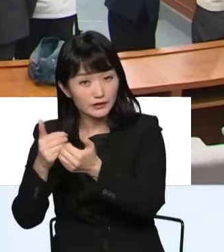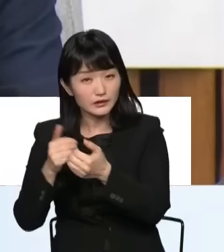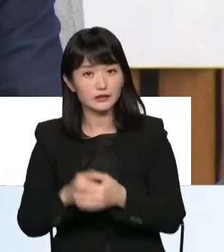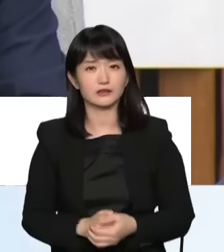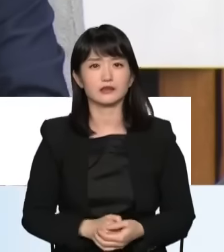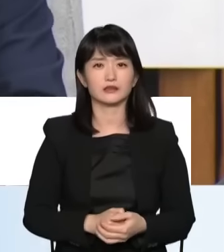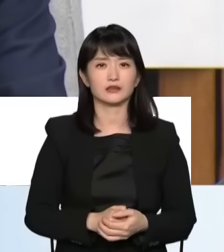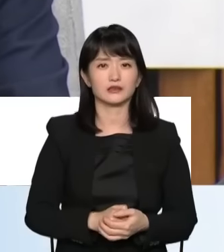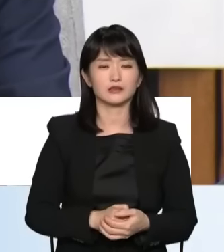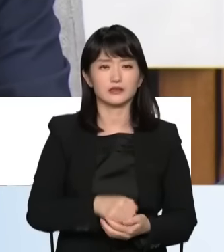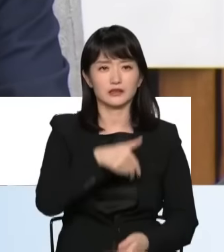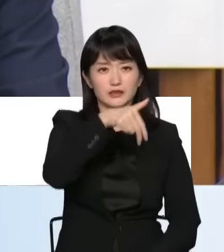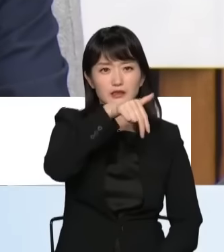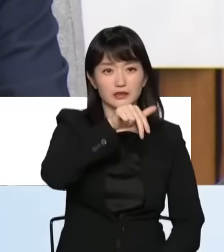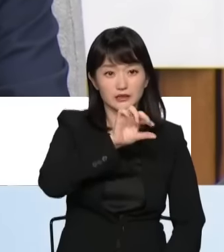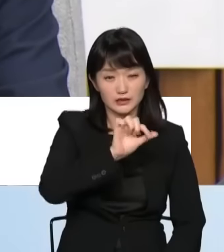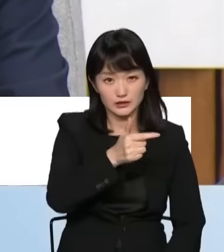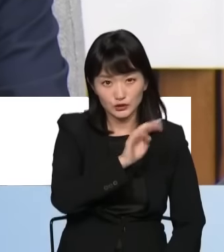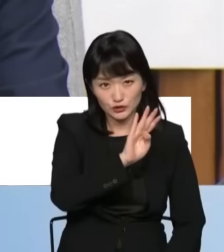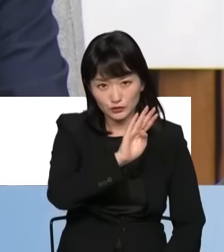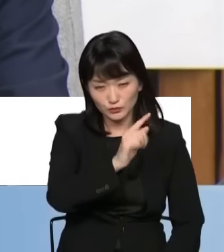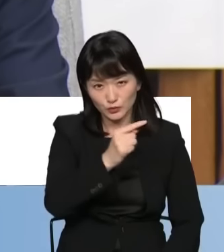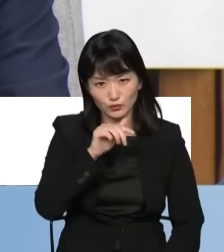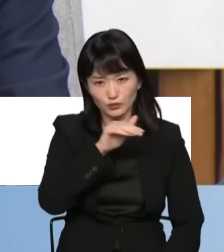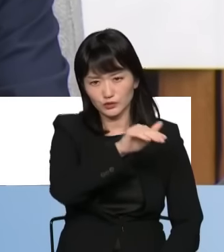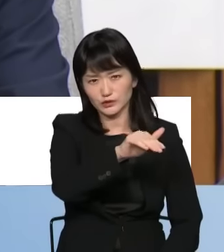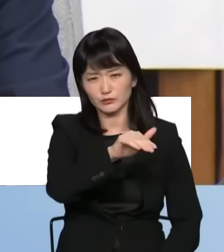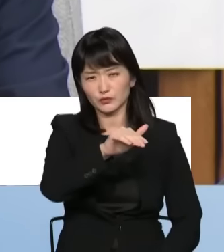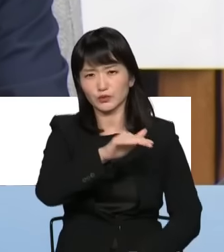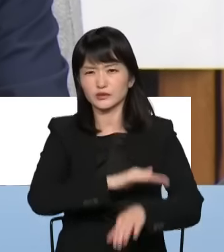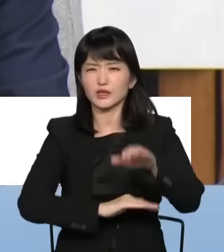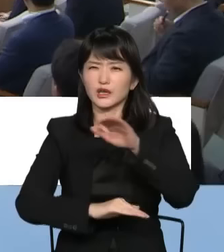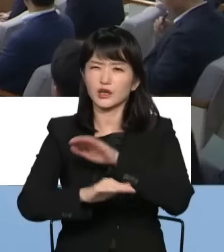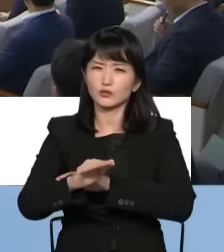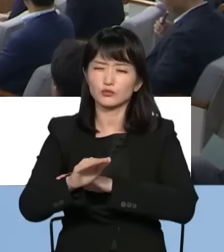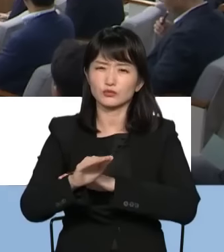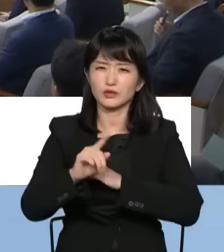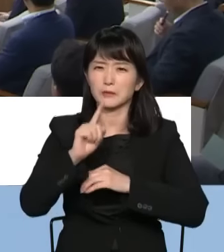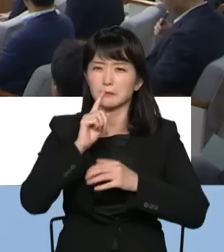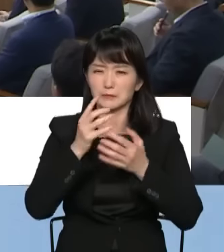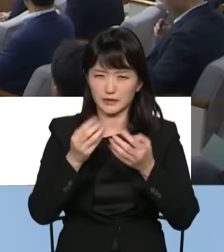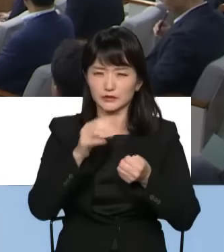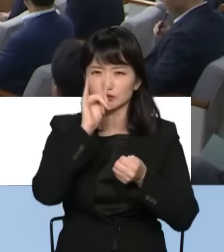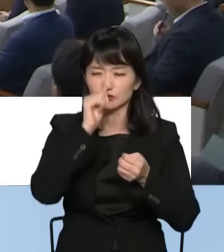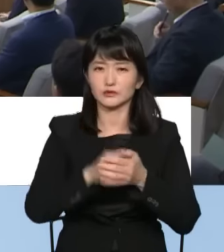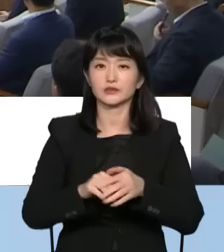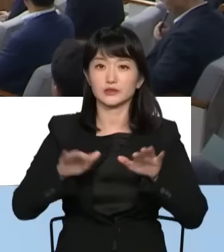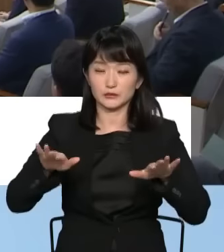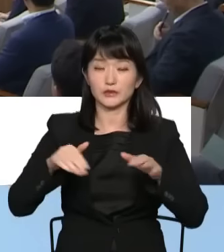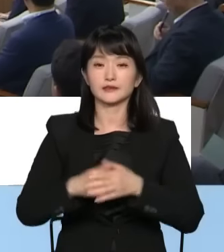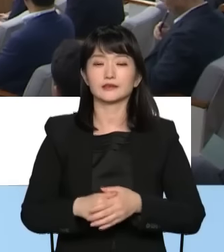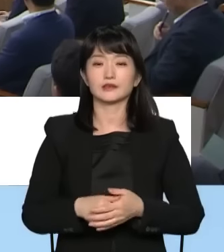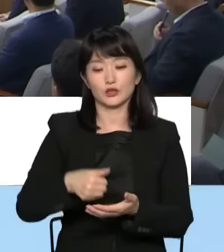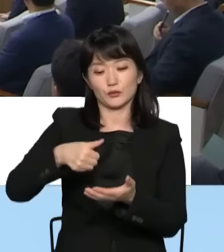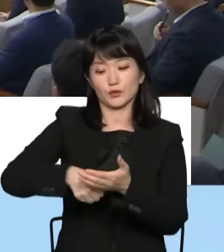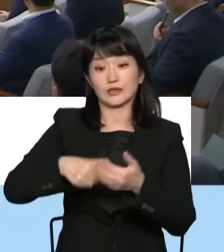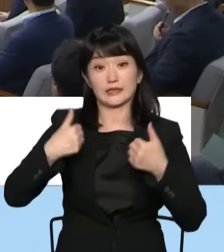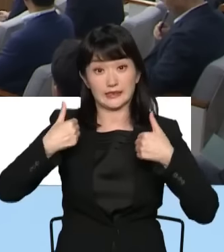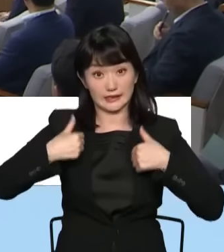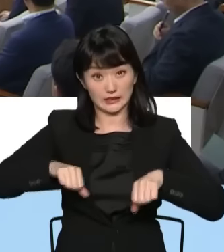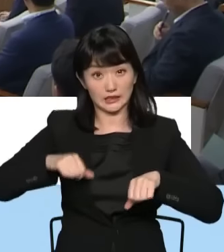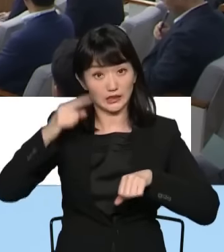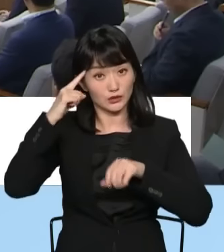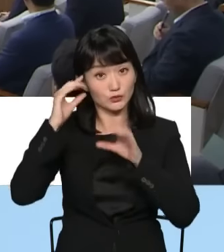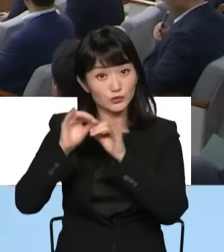거세질 수밖에 없는 모멘텀이 작용할 수밖에 없을 겁니다 그래서 아마 이번에 기권이 가결을 던지신 분도 다음번에 여야 합의가